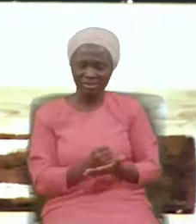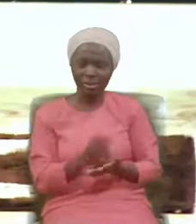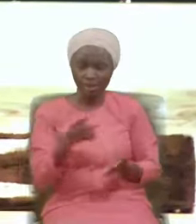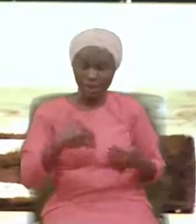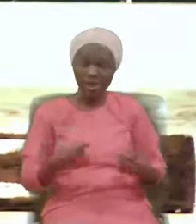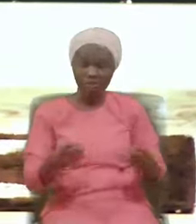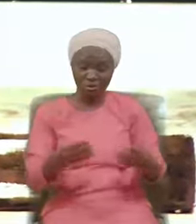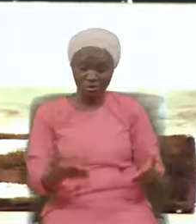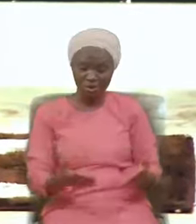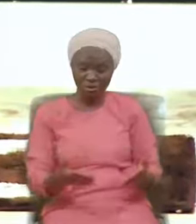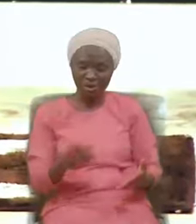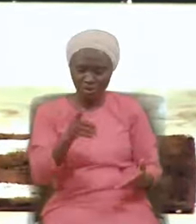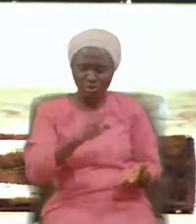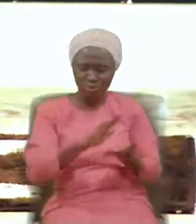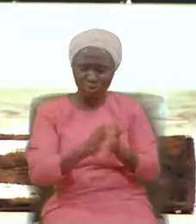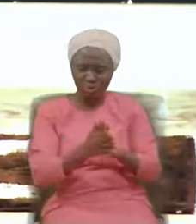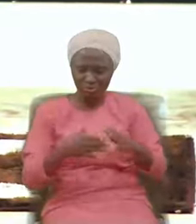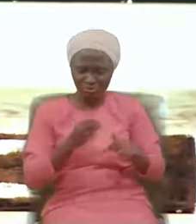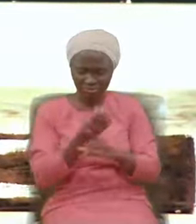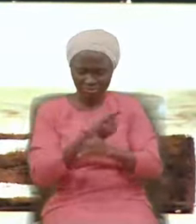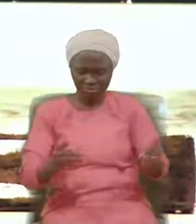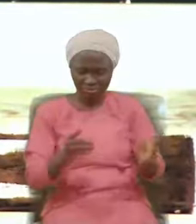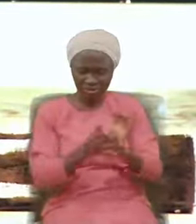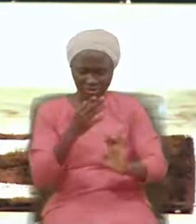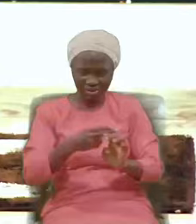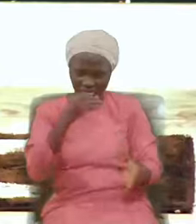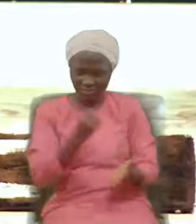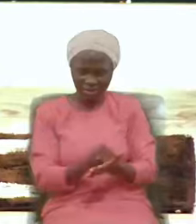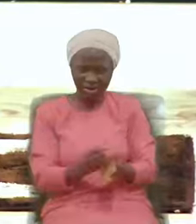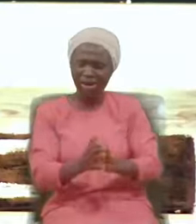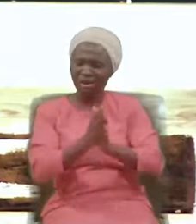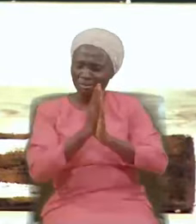Vous êtes venus, soyez délivrés.